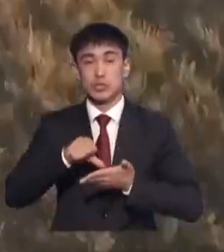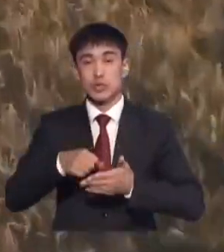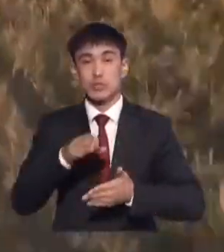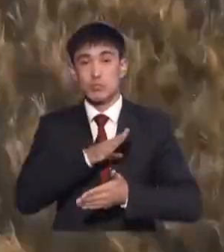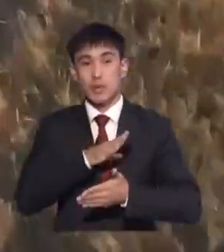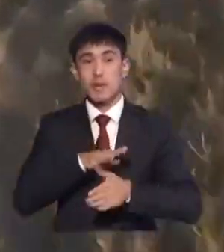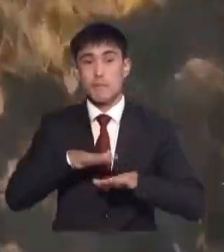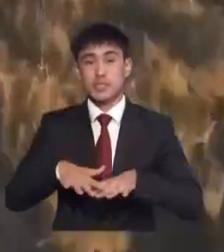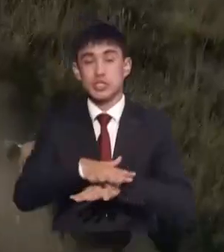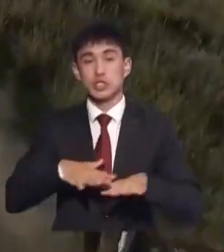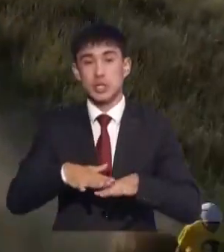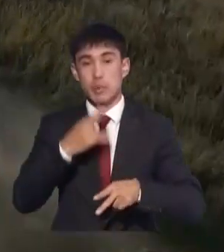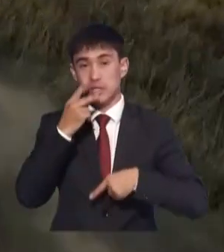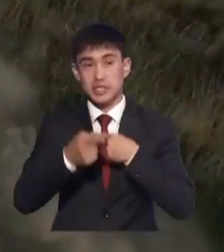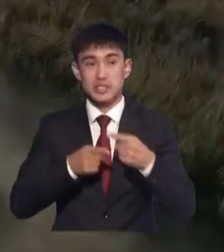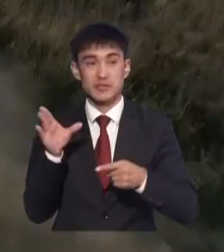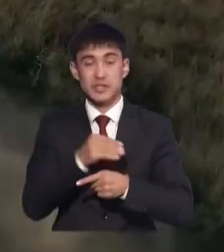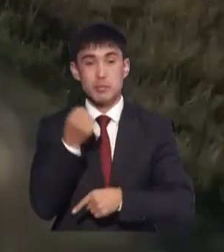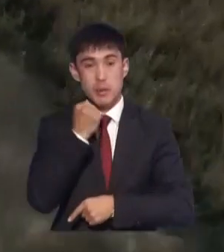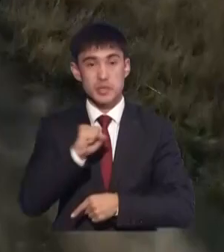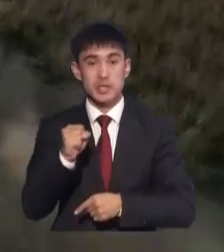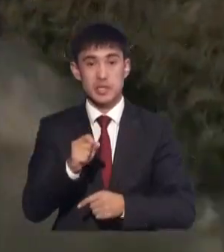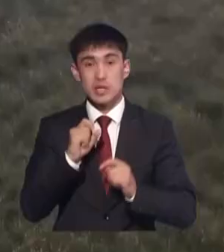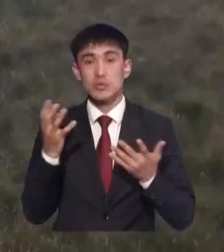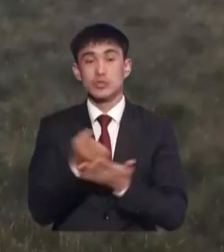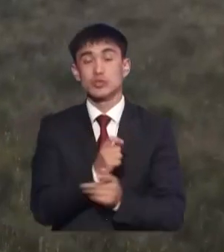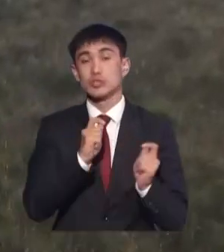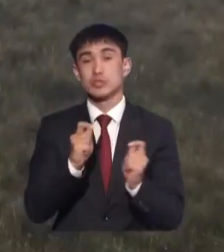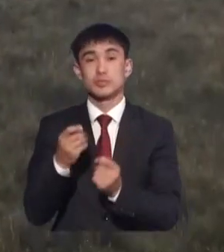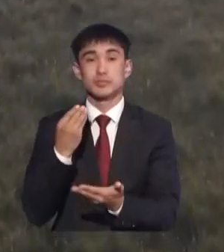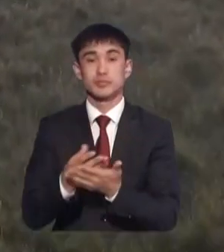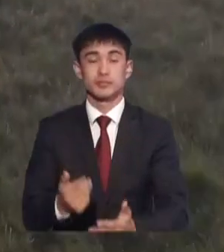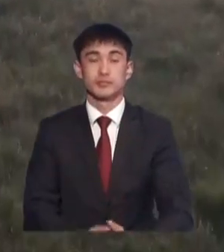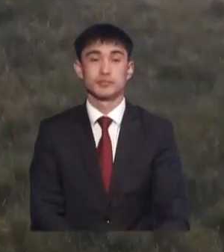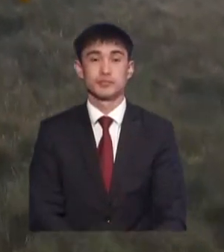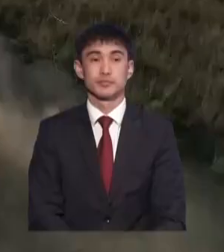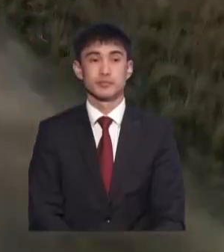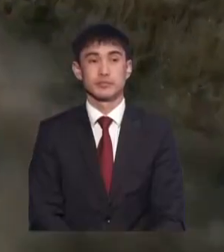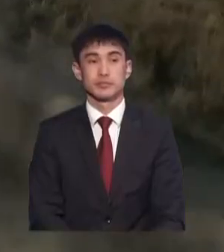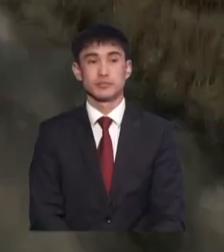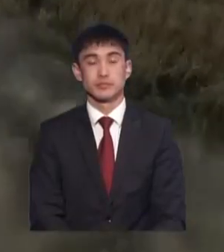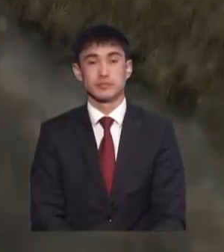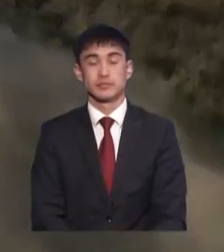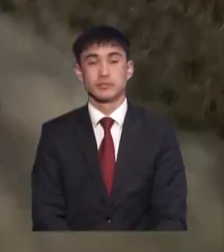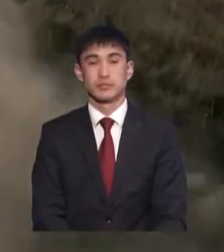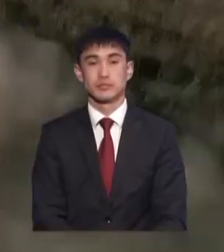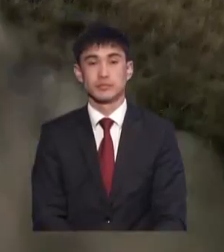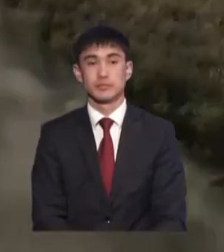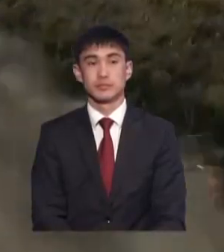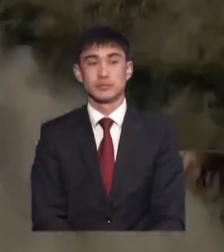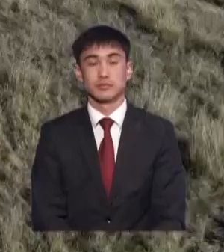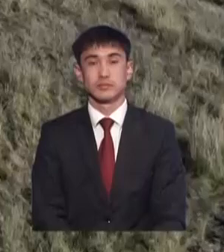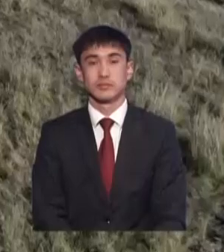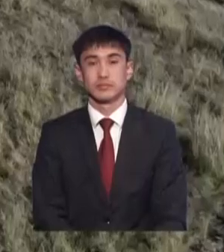стали местные жители. По традиции все победители удостоились ценных призов. Айгерим Купаева, Нурай Базархан, Ерлан